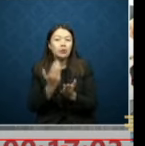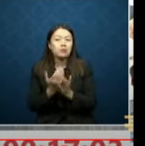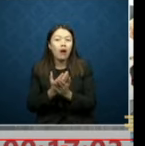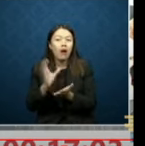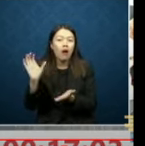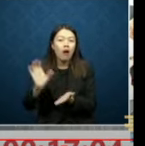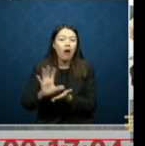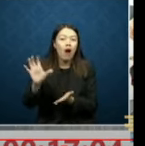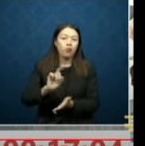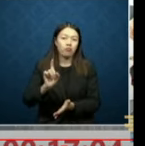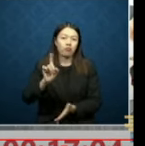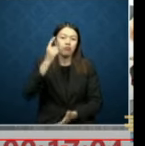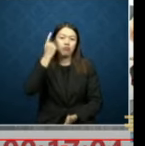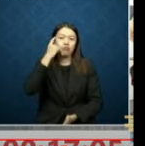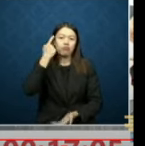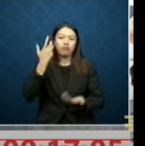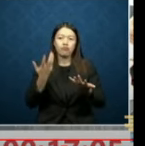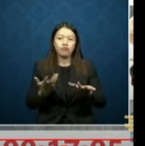จากไหน